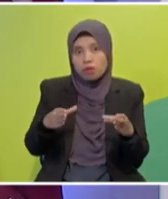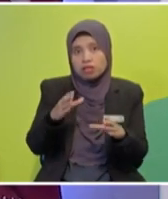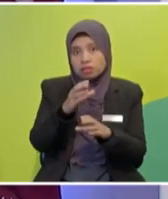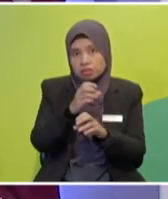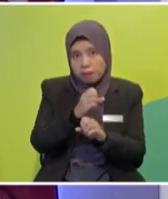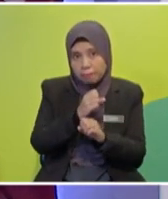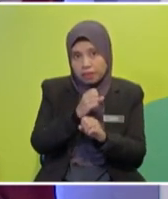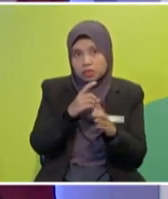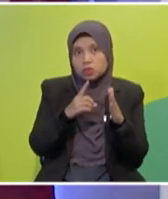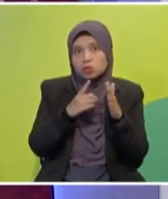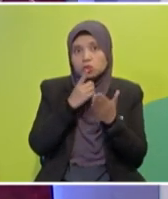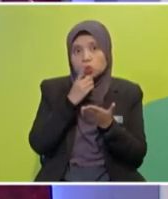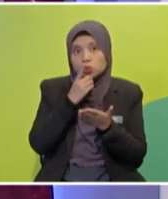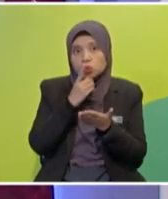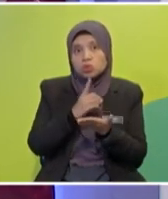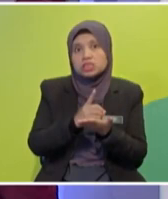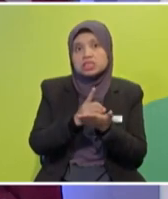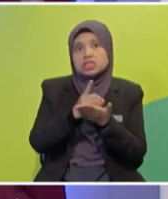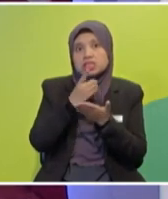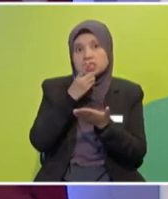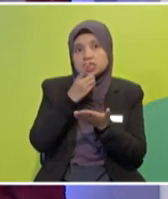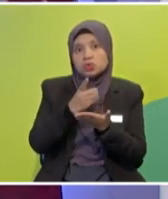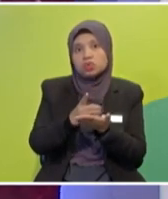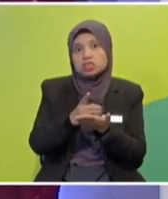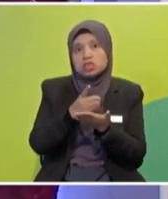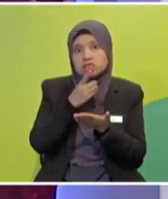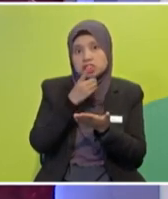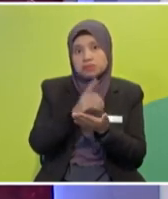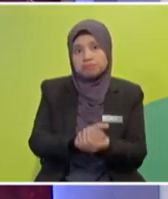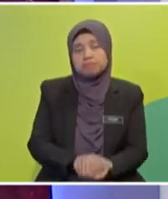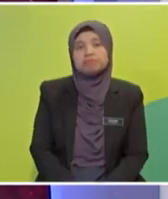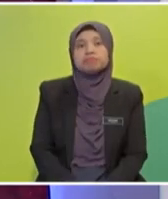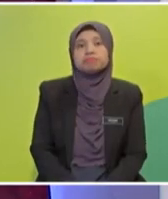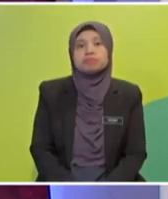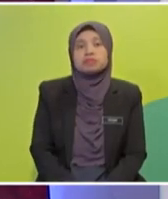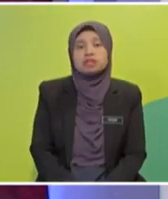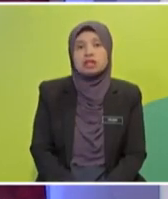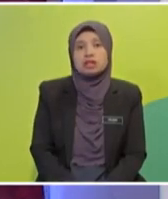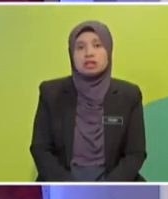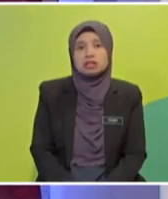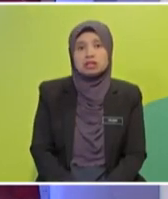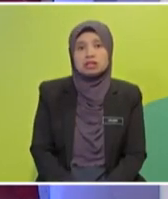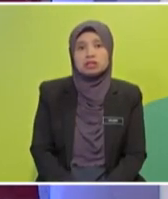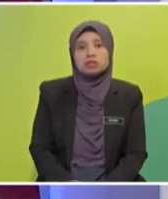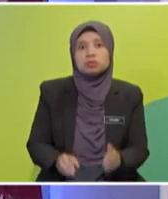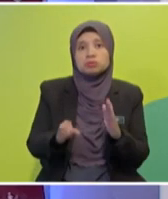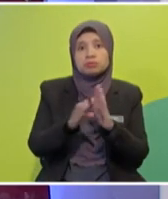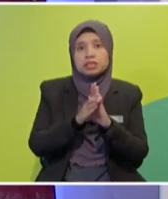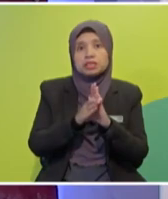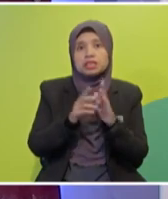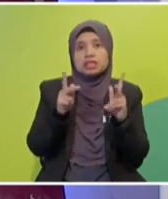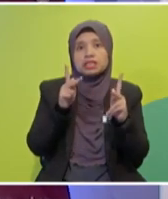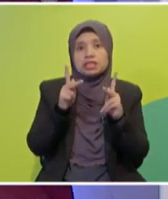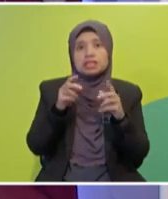tak sahlah mandi kita. Hukumnya wajib mesti kena buat. Okey, daripada dalil surah Al-Maidah ayat